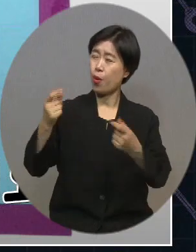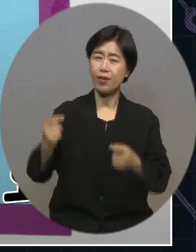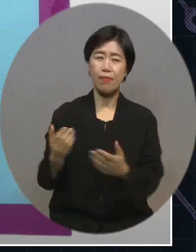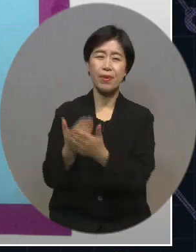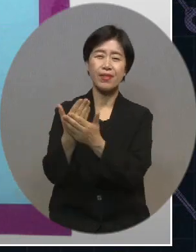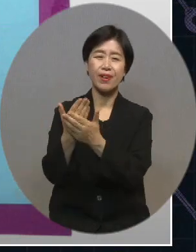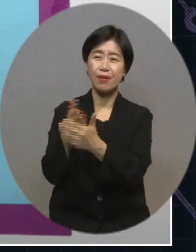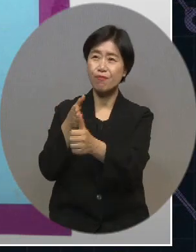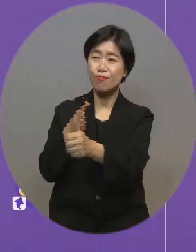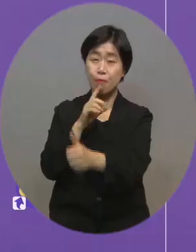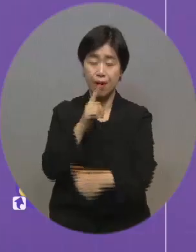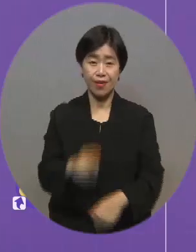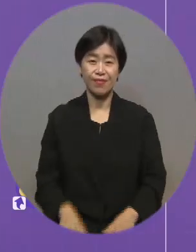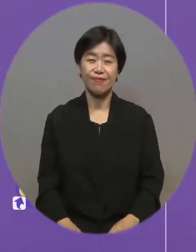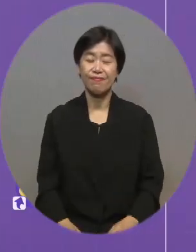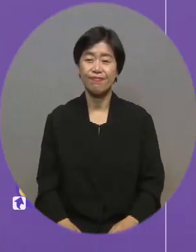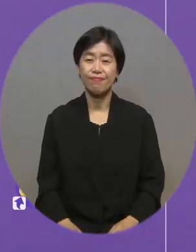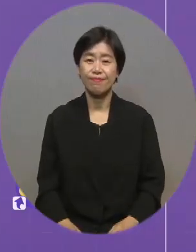하거든요.